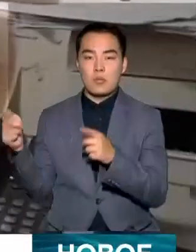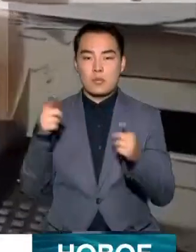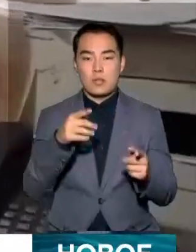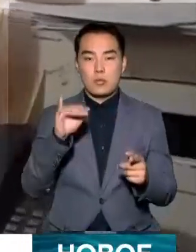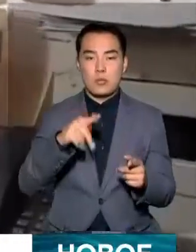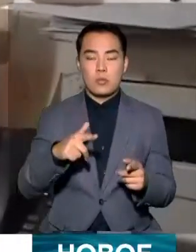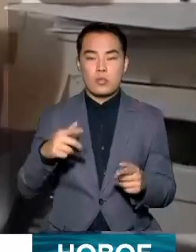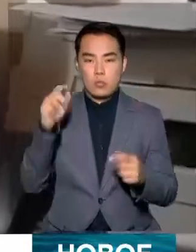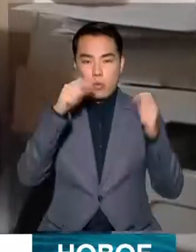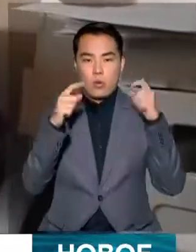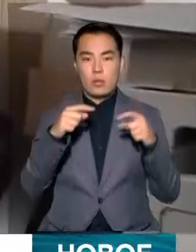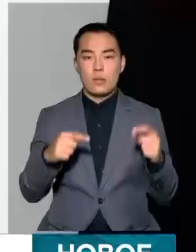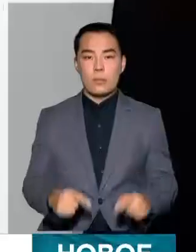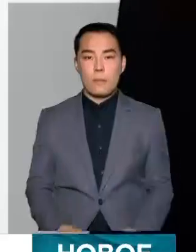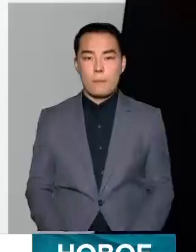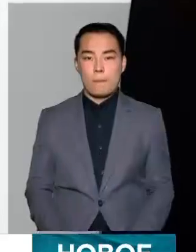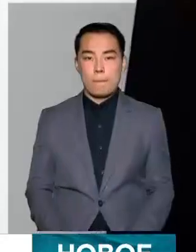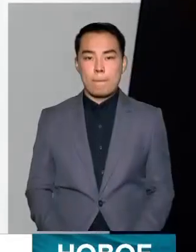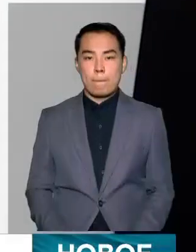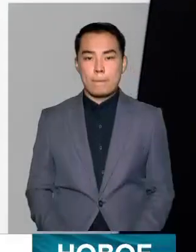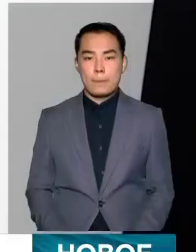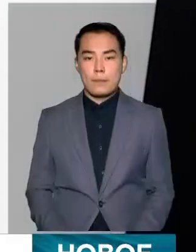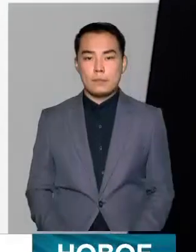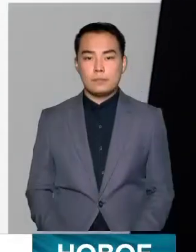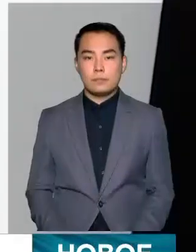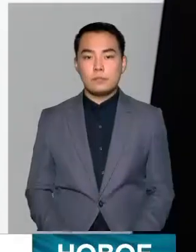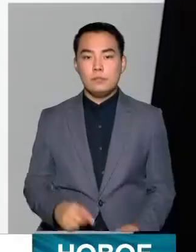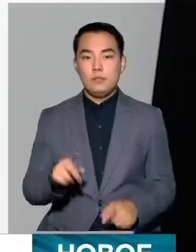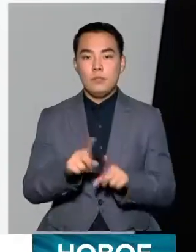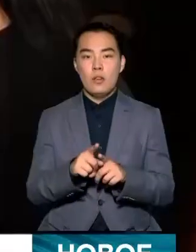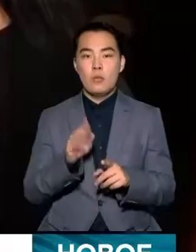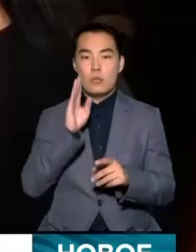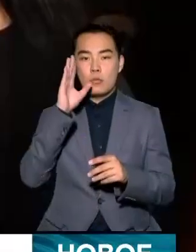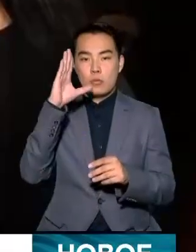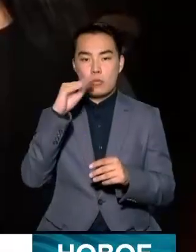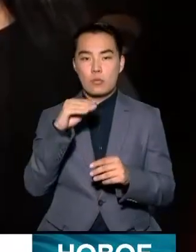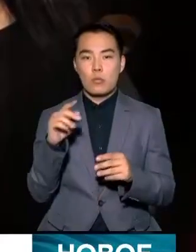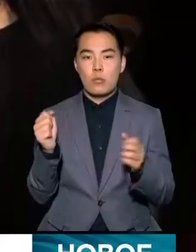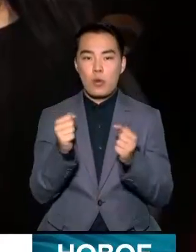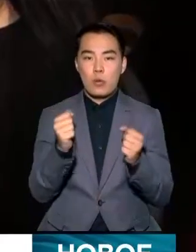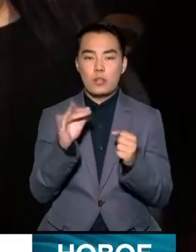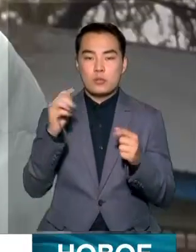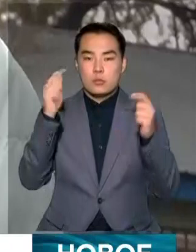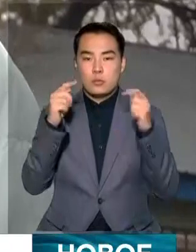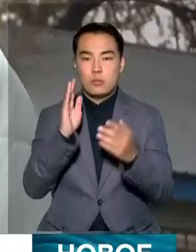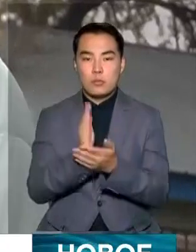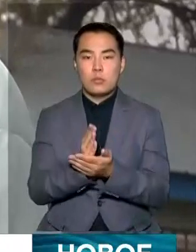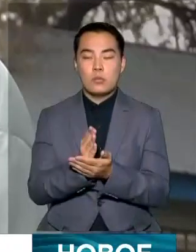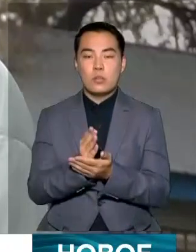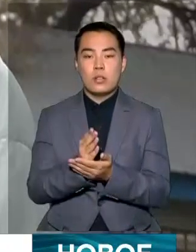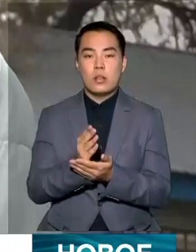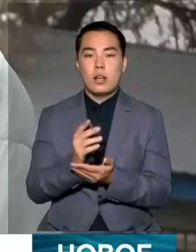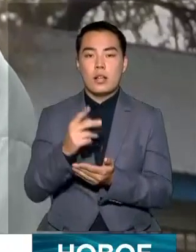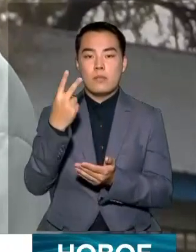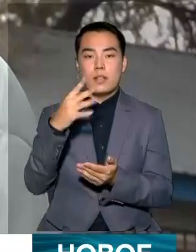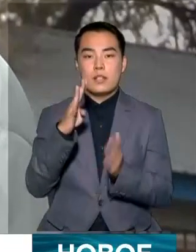дали без осадков. Осадки дали ночью и утром в горных районах. А 29-30